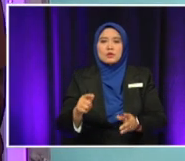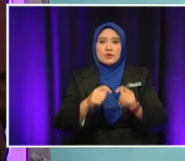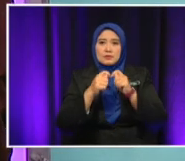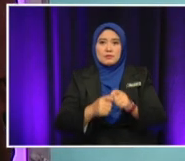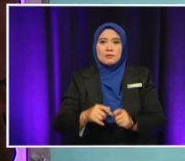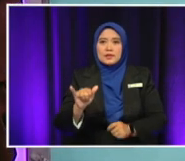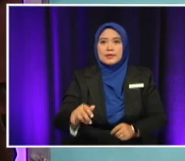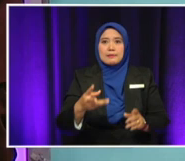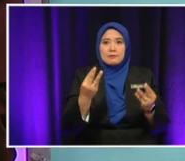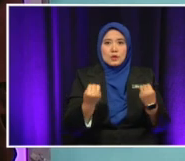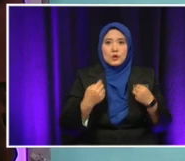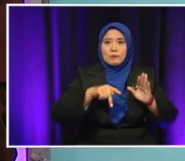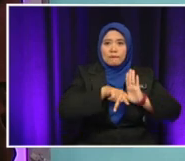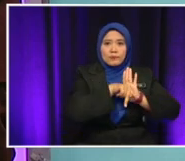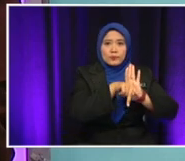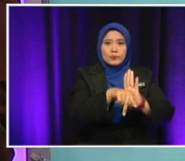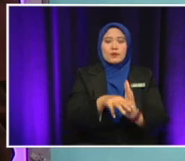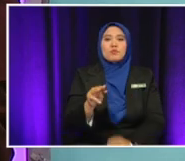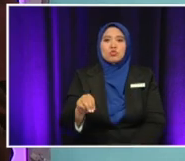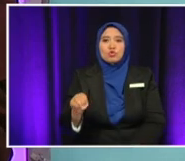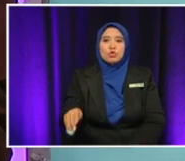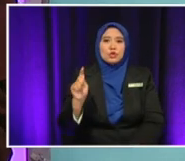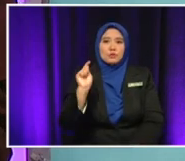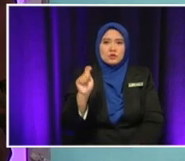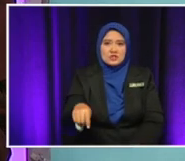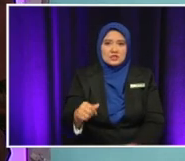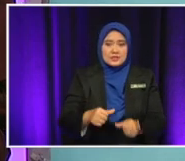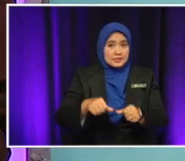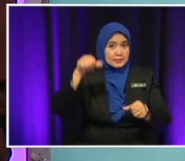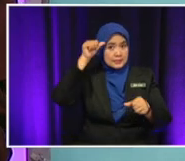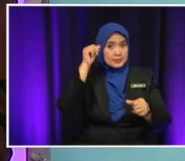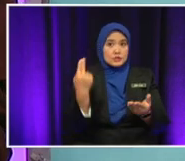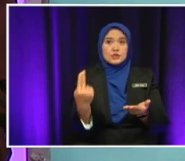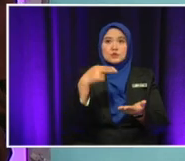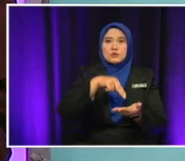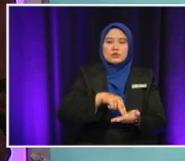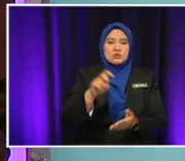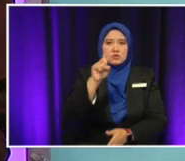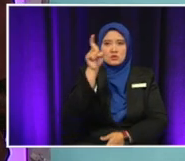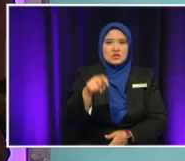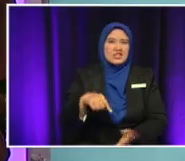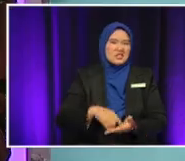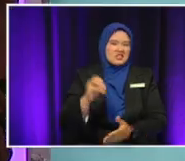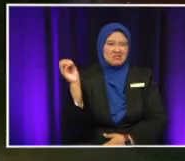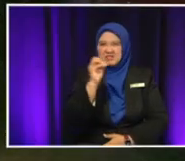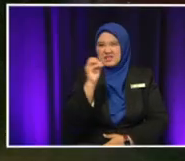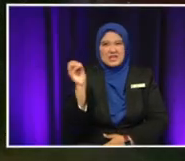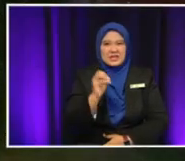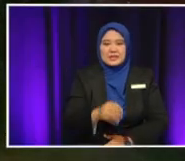jadi tinggal makan jadi murid-murid perlu ingat sebab dalam soal ini eee kalau ada pilihan jawaban